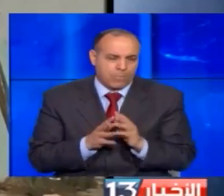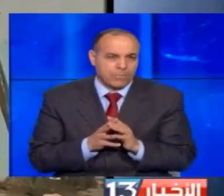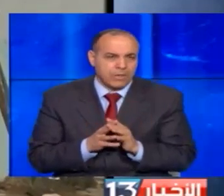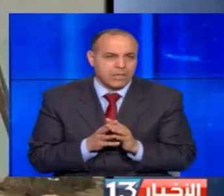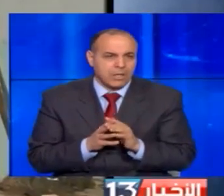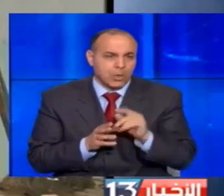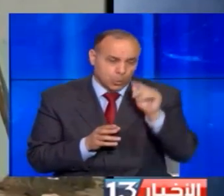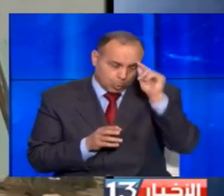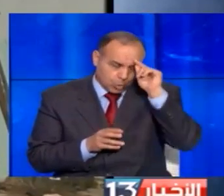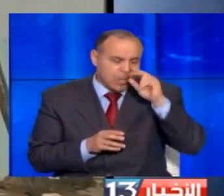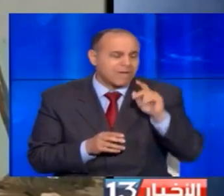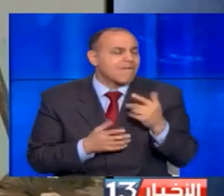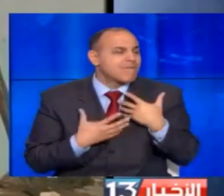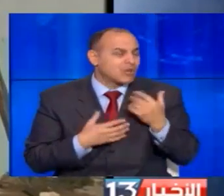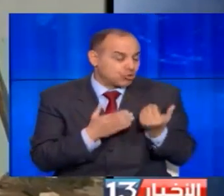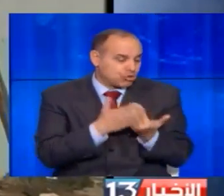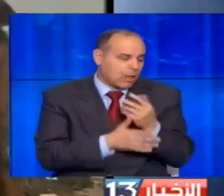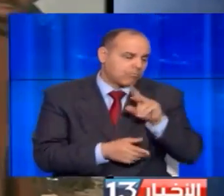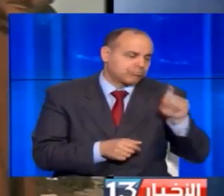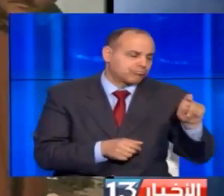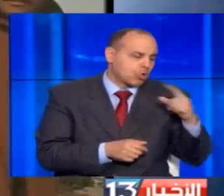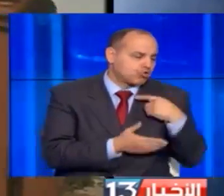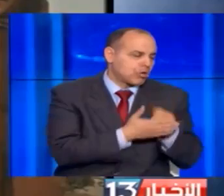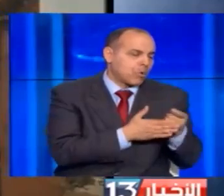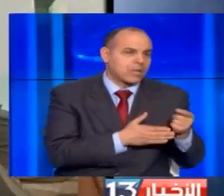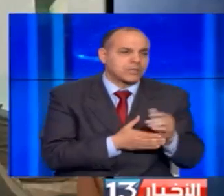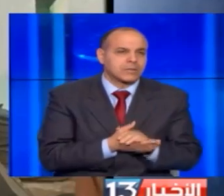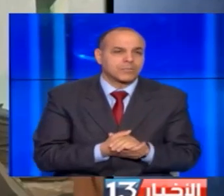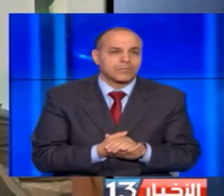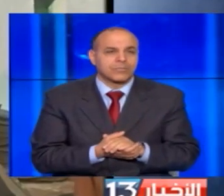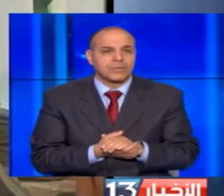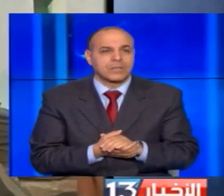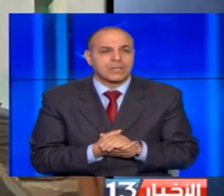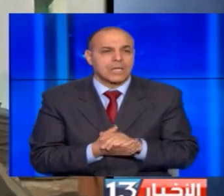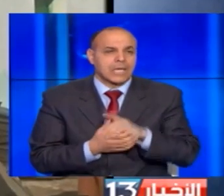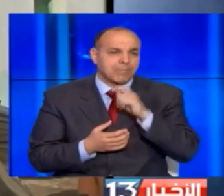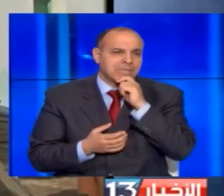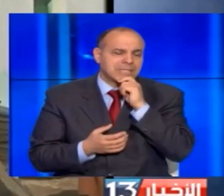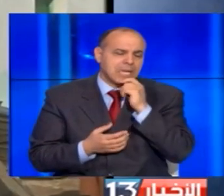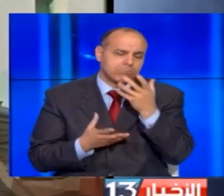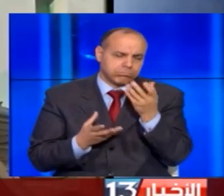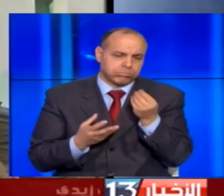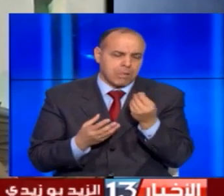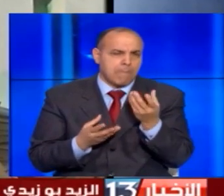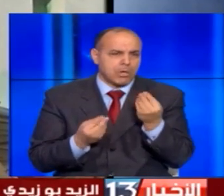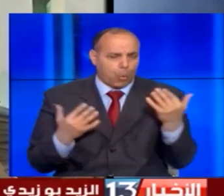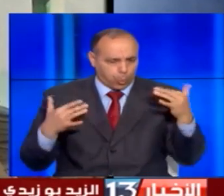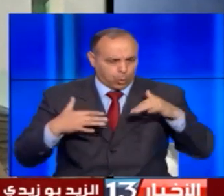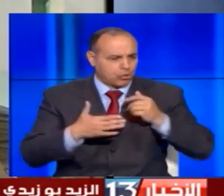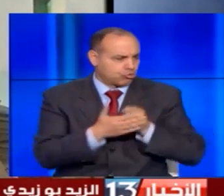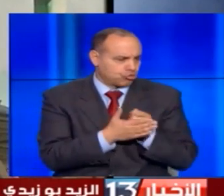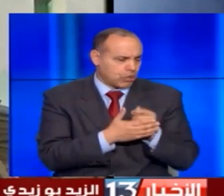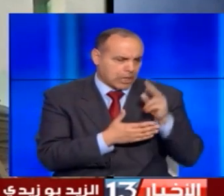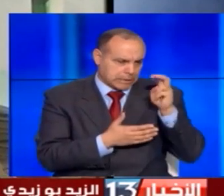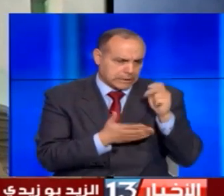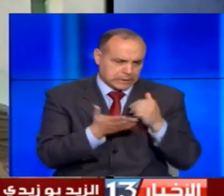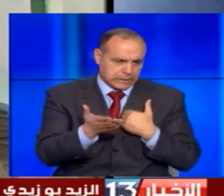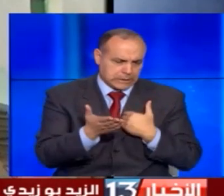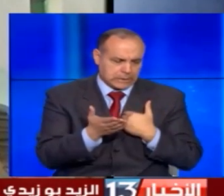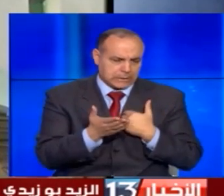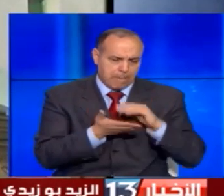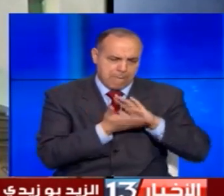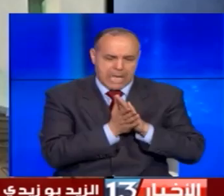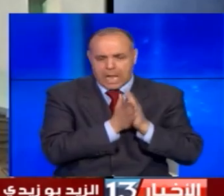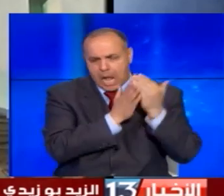الناس كلهم مشت للسوري قلوا شويه الشوام. الناس ما زالت الناس فما قبال ترغب في